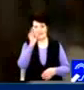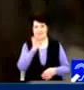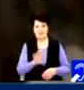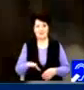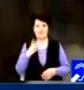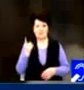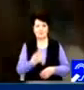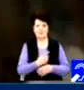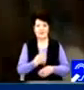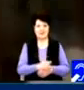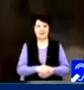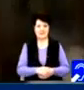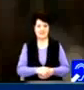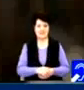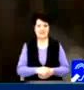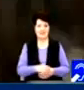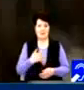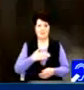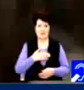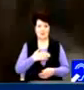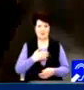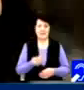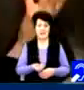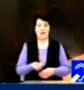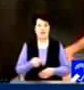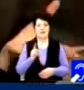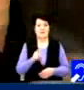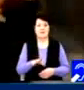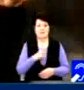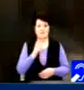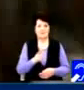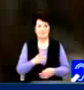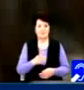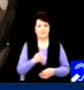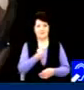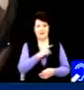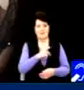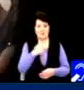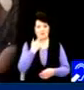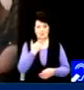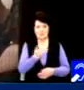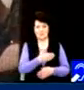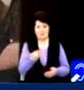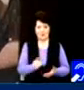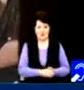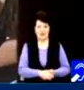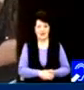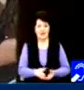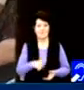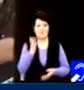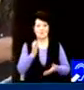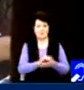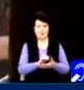a fost pentru prima dată pentru mine am vizitat Orașul Alb așa cum spuneți voi am făcut